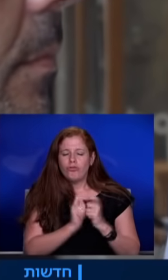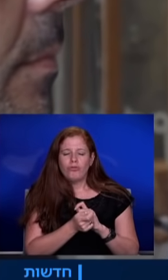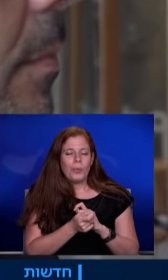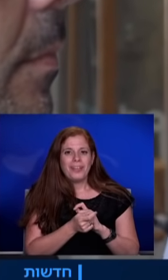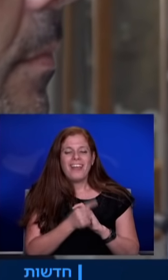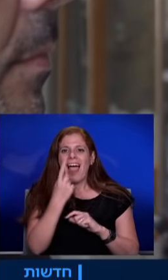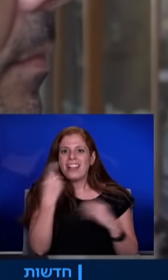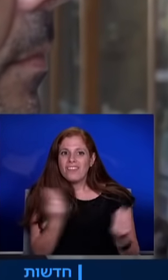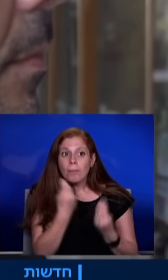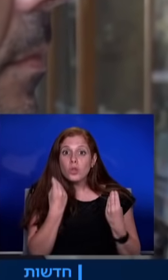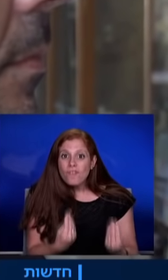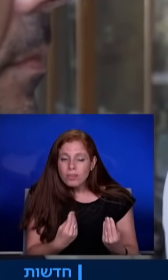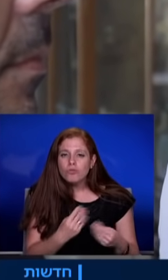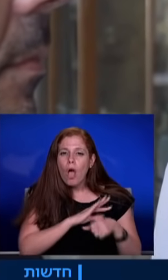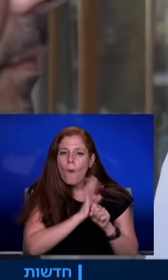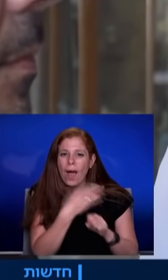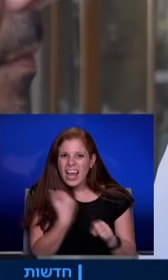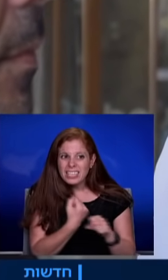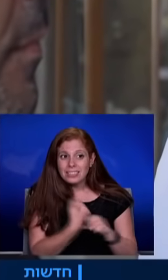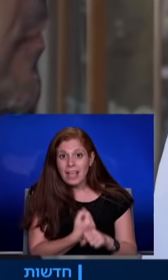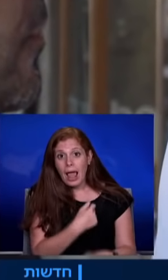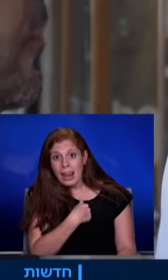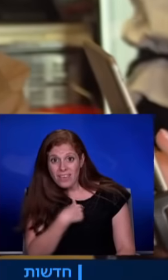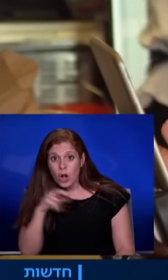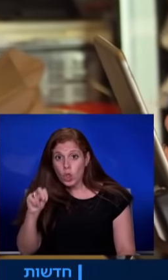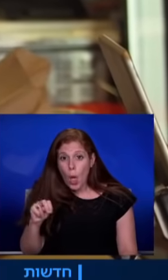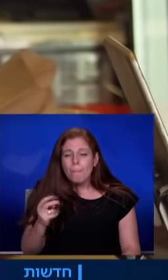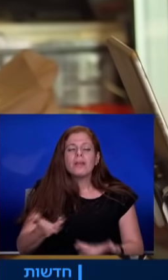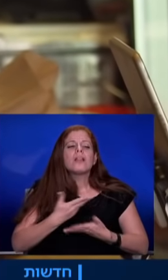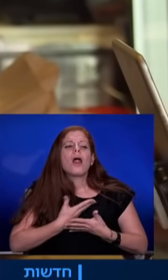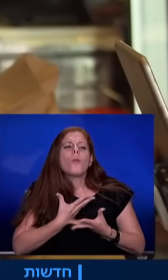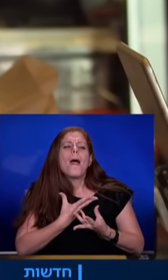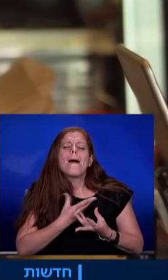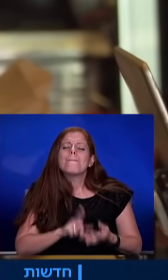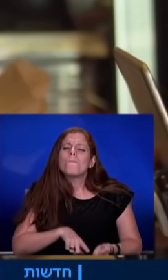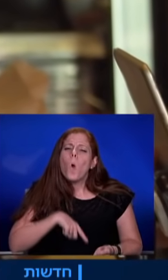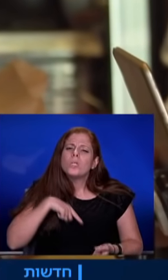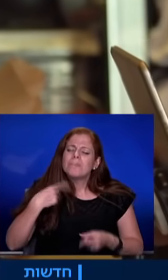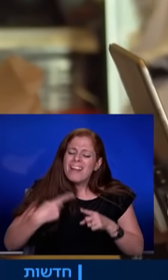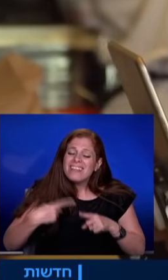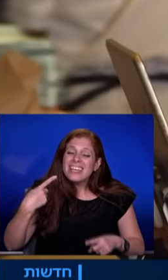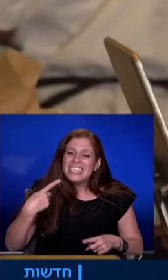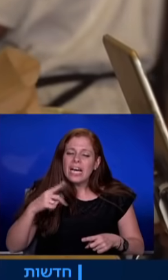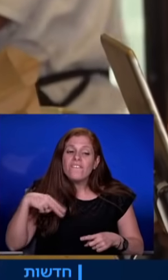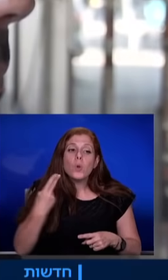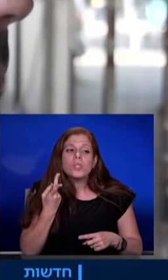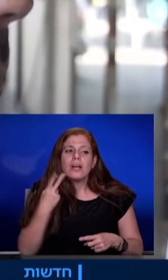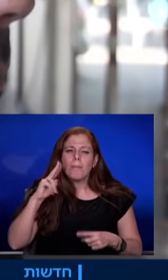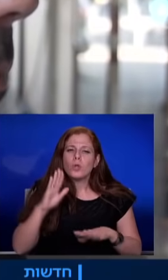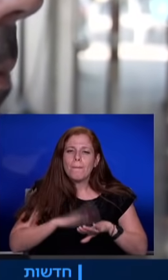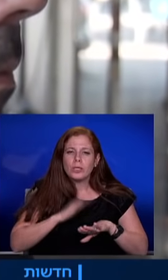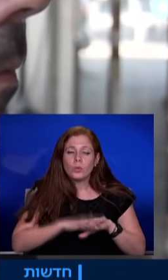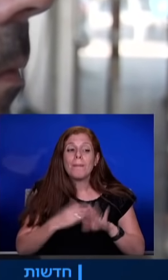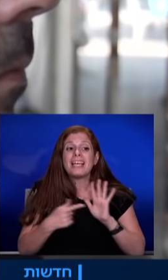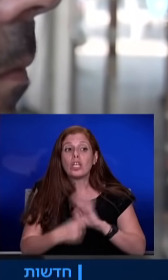אחד הדברים הטובים שהקורונה עשתה לנועם ולי, זה נתנה לנו המון המון זמן לדייק ולהיות כמה שיותר מקצועיים, כדי